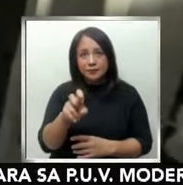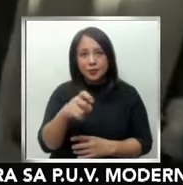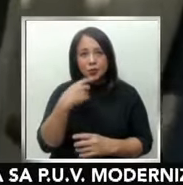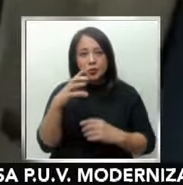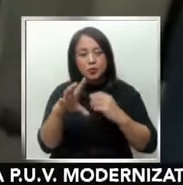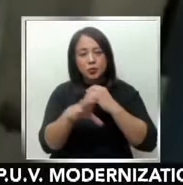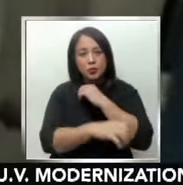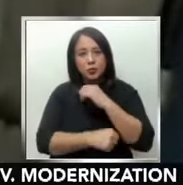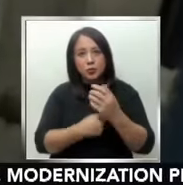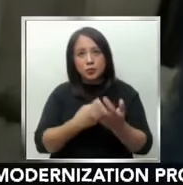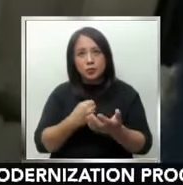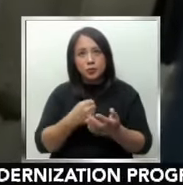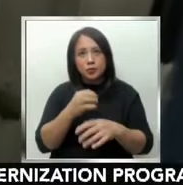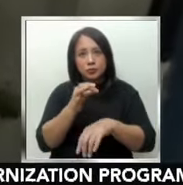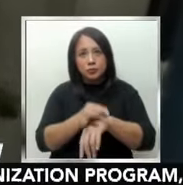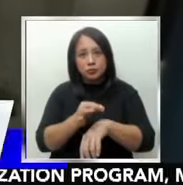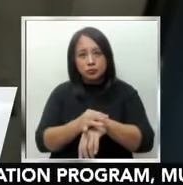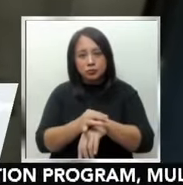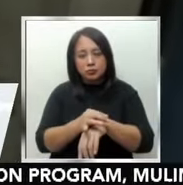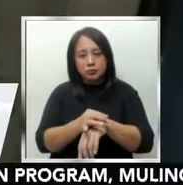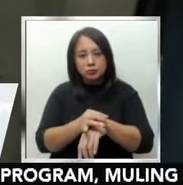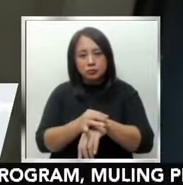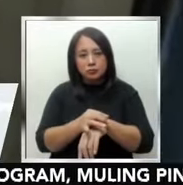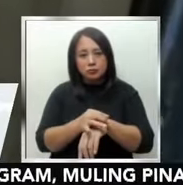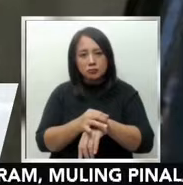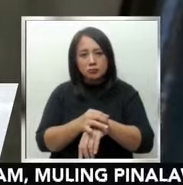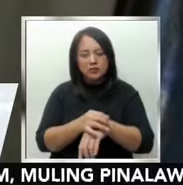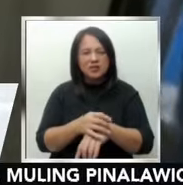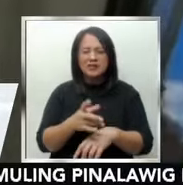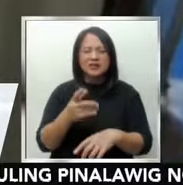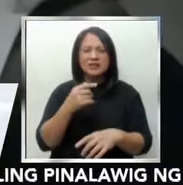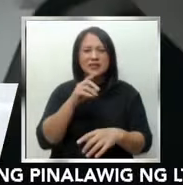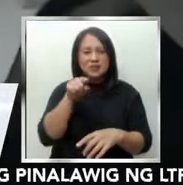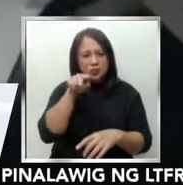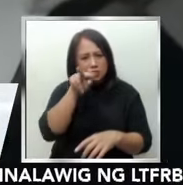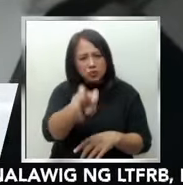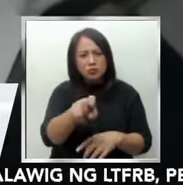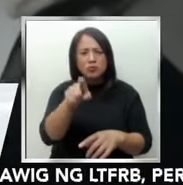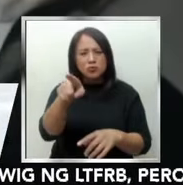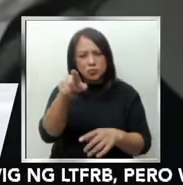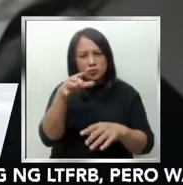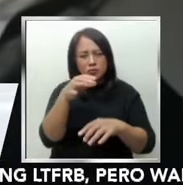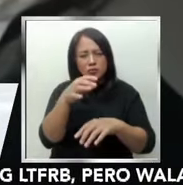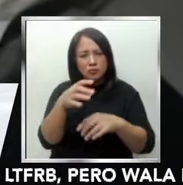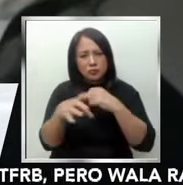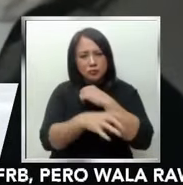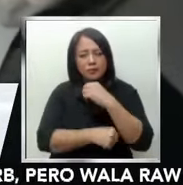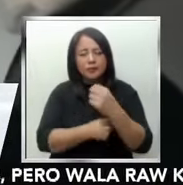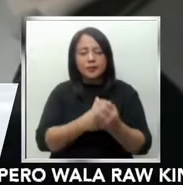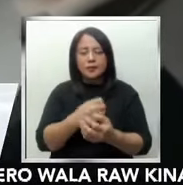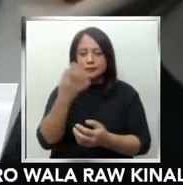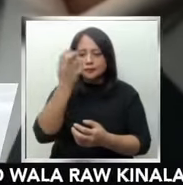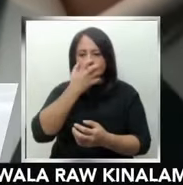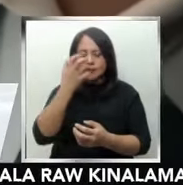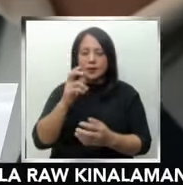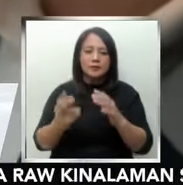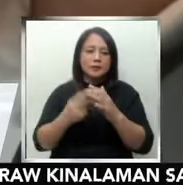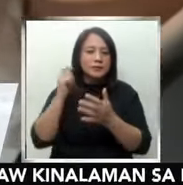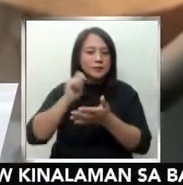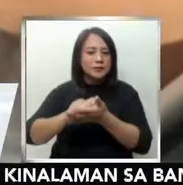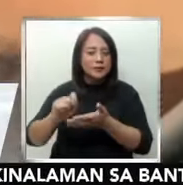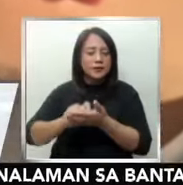Ah hindi ko hindi mo masabi ikaw ang kumuha ng relo e galit na kinumpronta ni yek ma plas ang